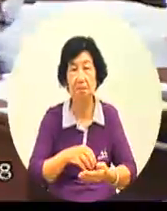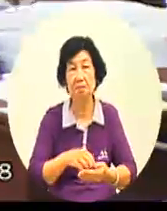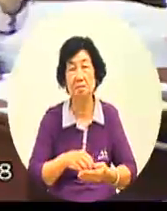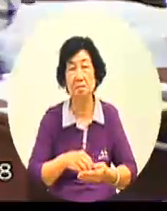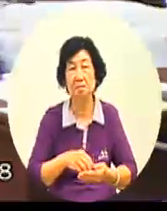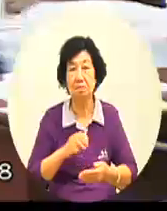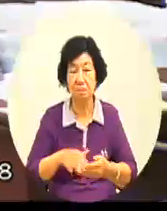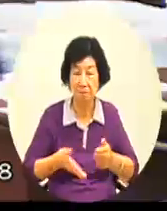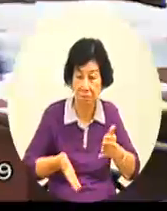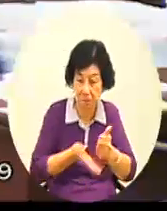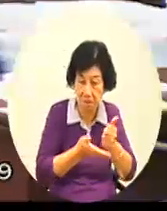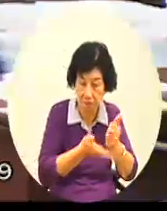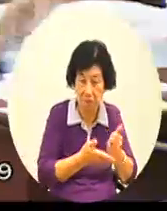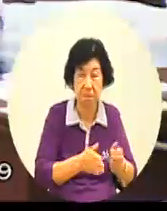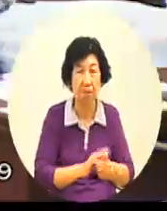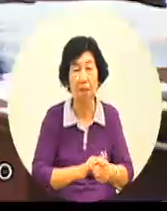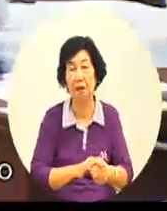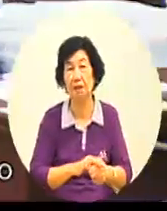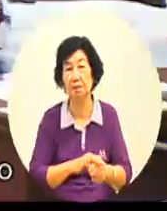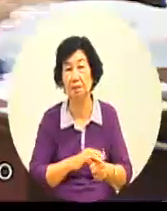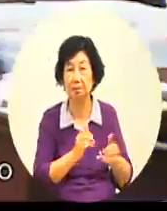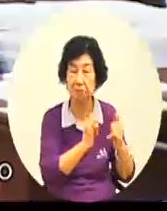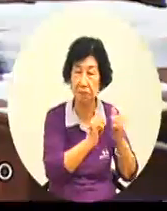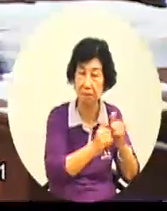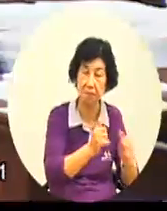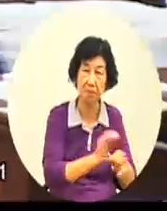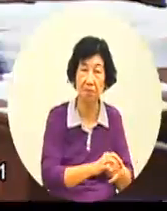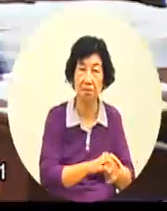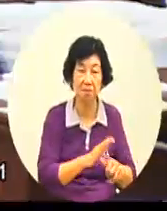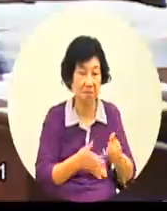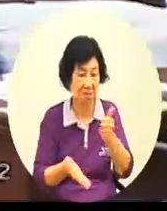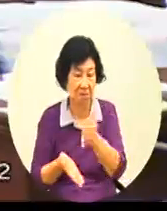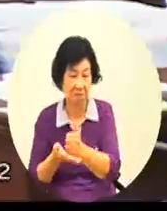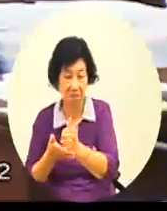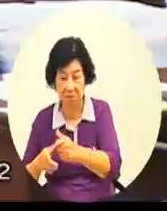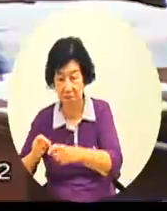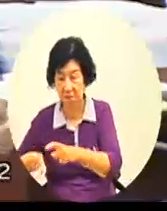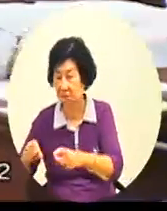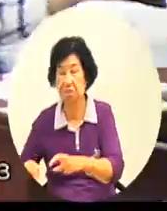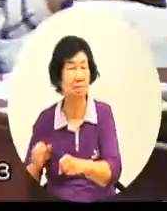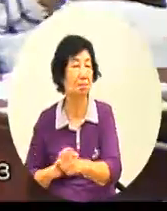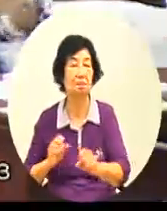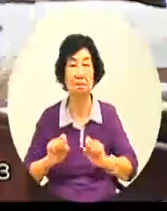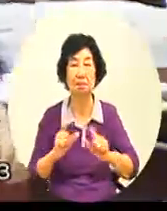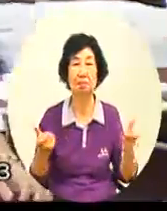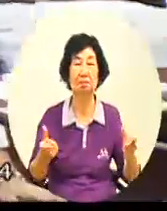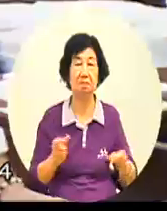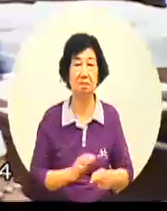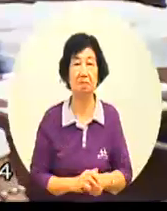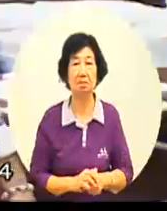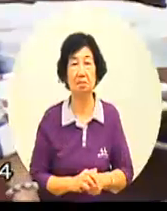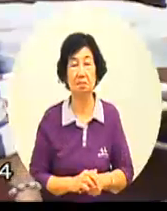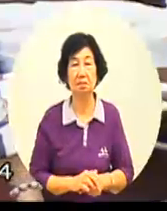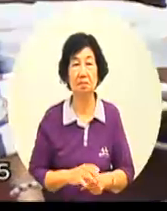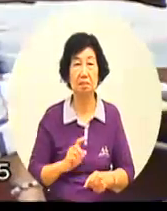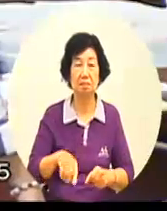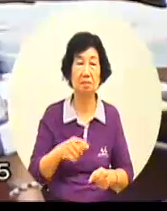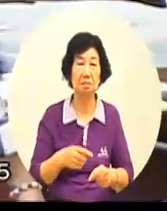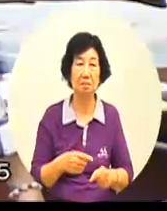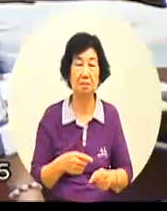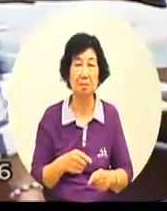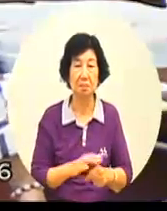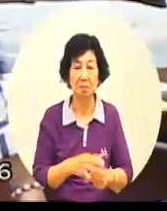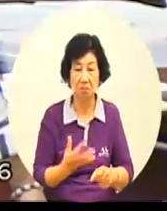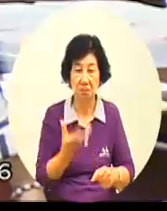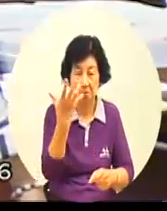不是在源头鼓励厂商，这样永远不会得到一个我们想要的这个大量的人力的参与啦。